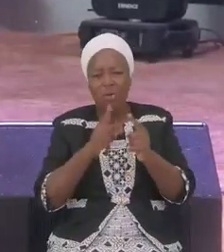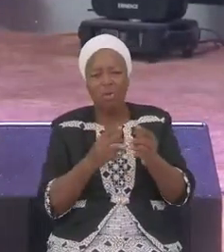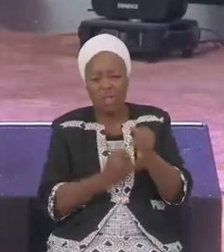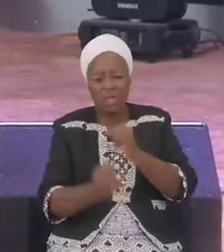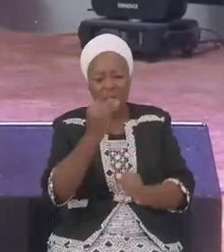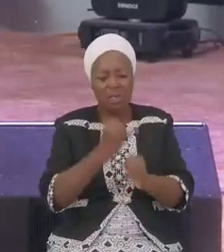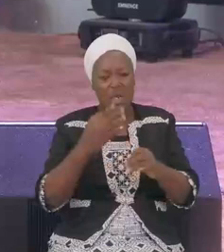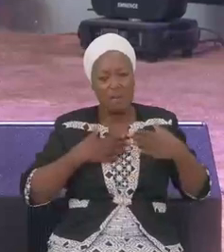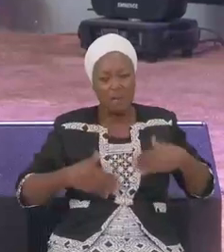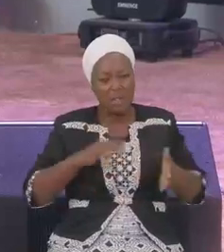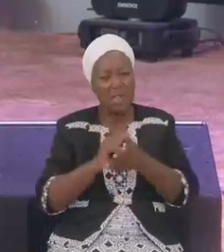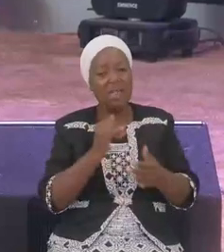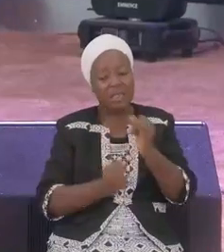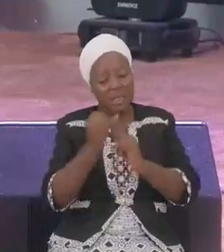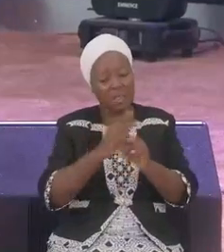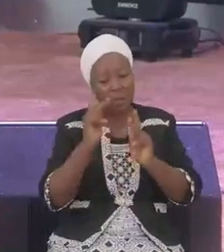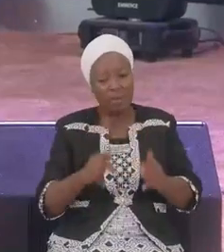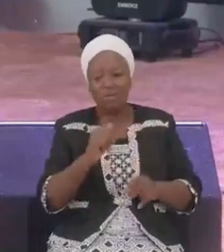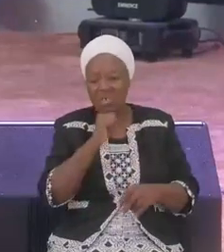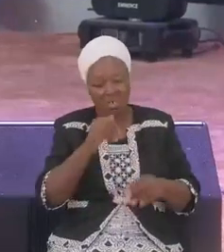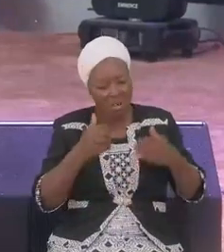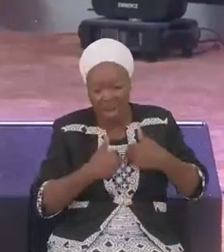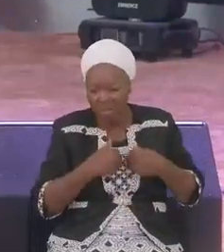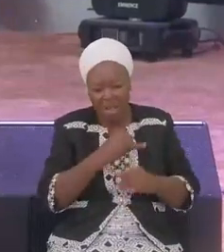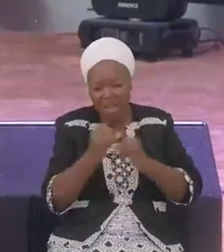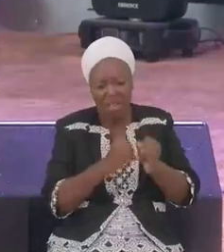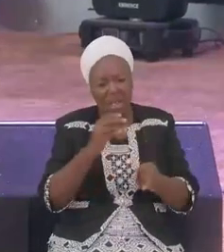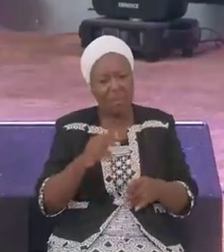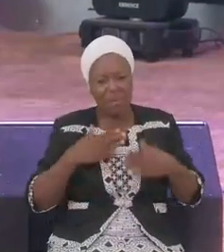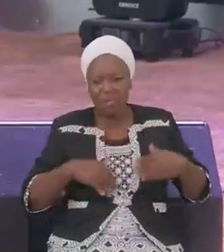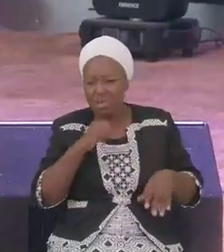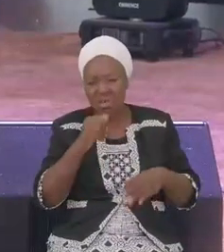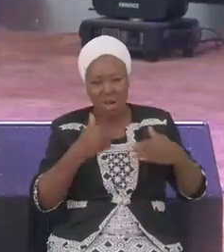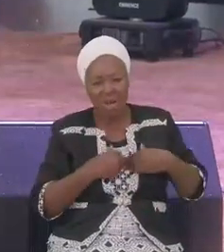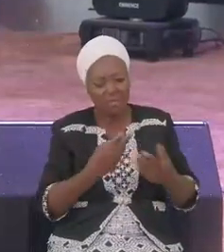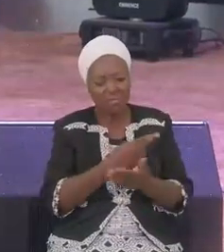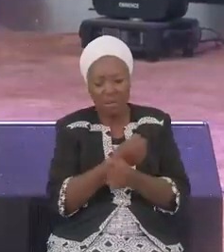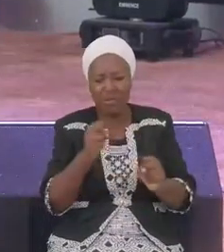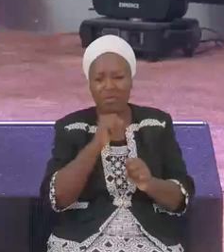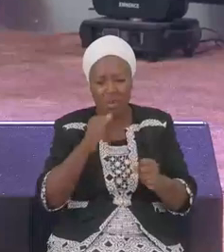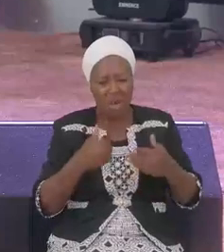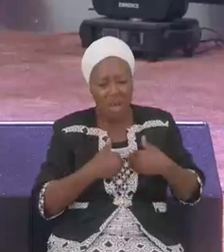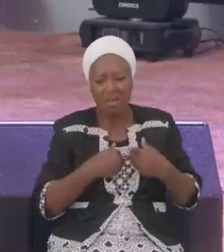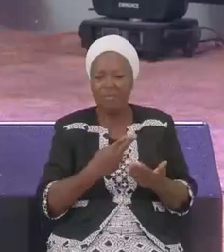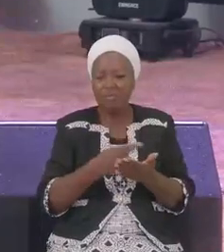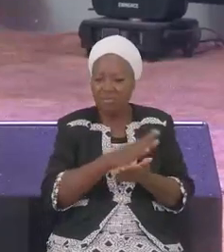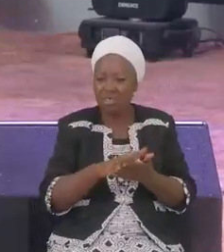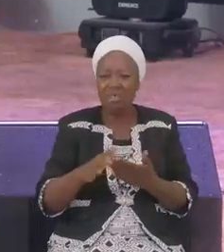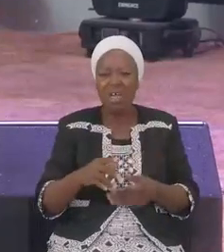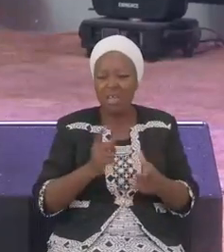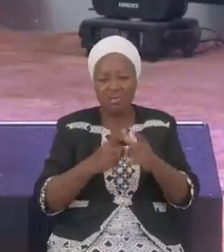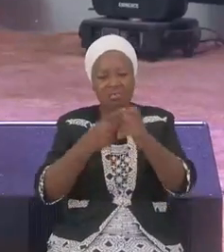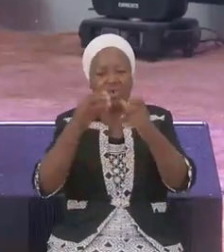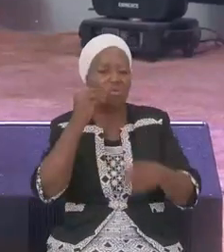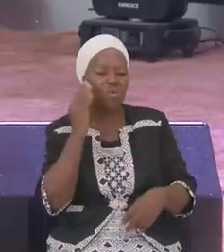international. Oui, le corps international n'aura pas le salut, la sanctification, le baptême